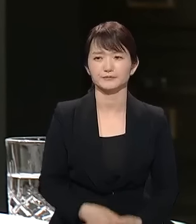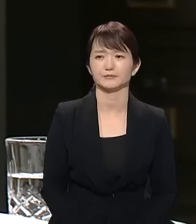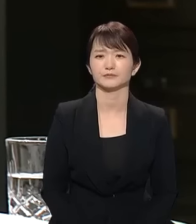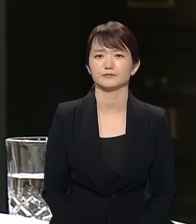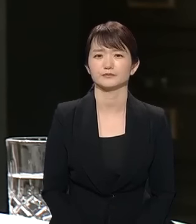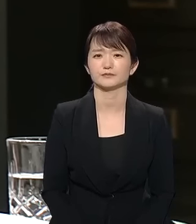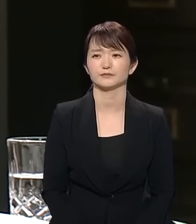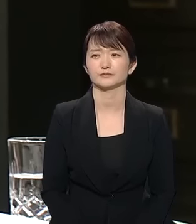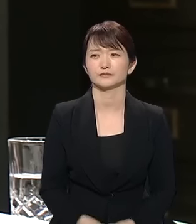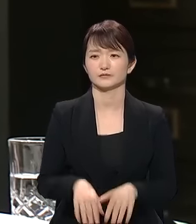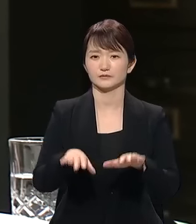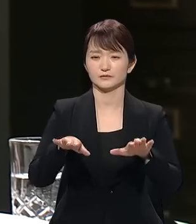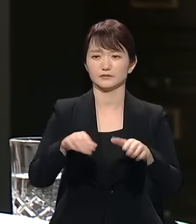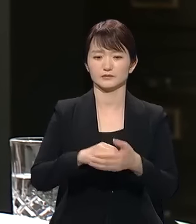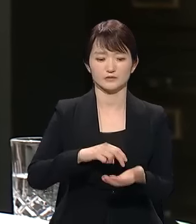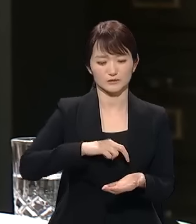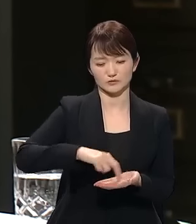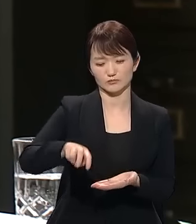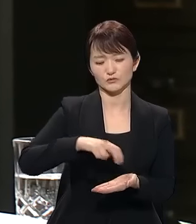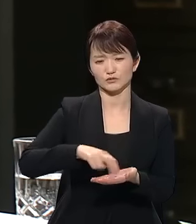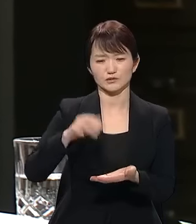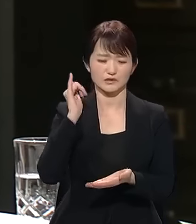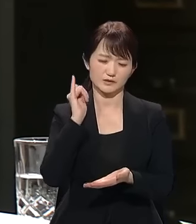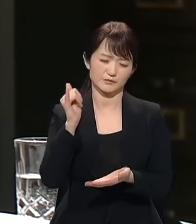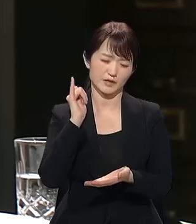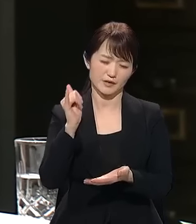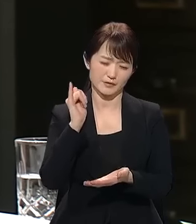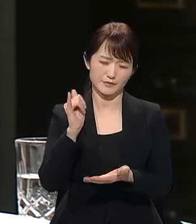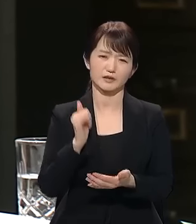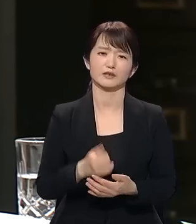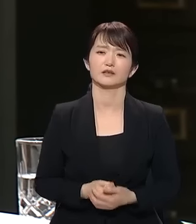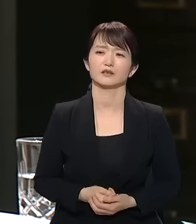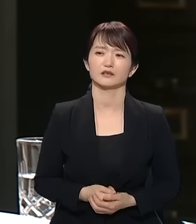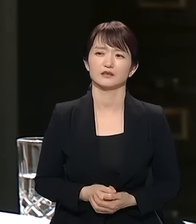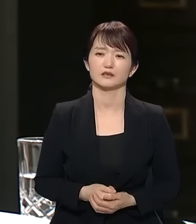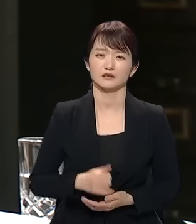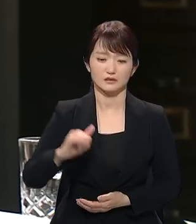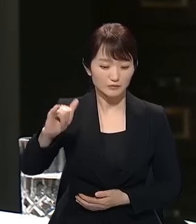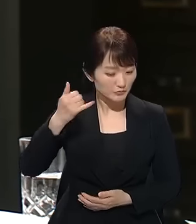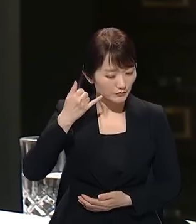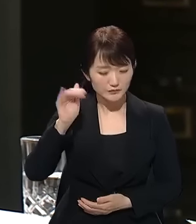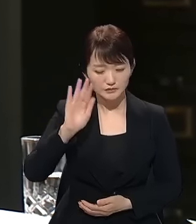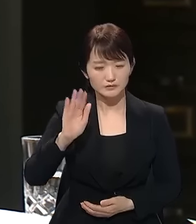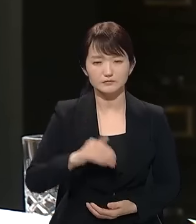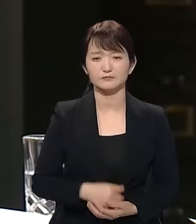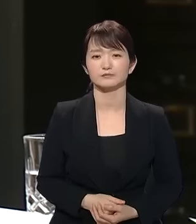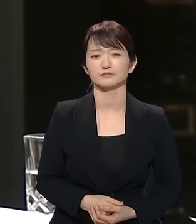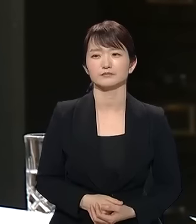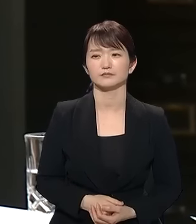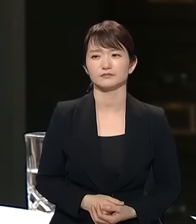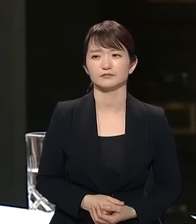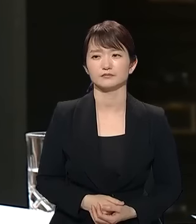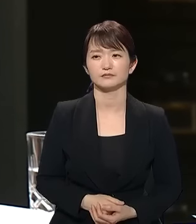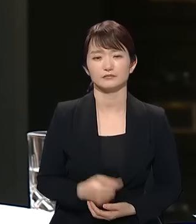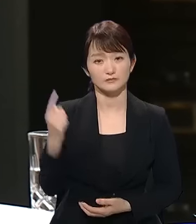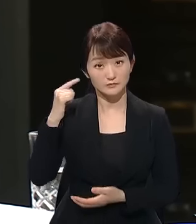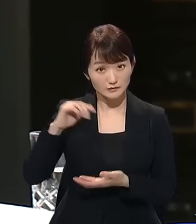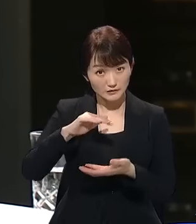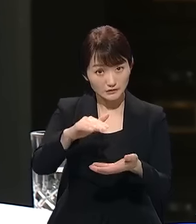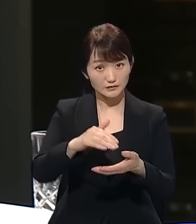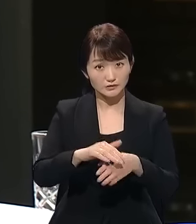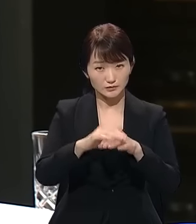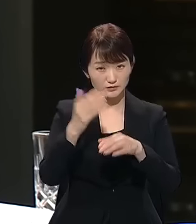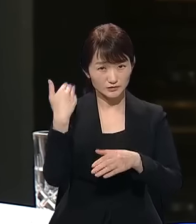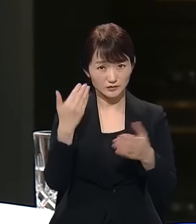오늘도 문자, 전화 수차례 연락을 시도했는데 콜백은 오지 않았습니다. 이렇게 전해드린 것처럼 전